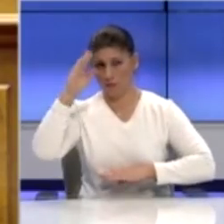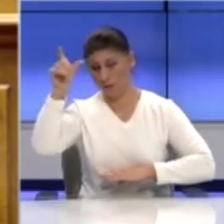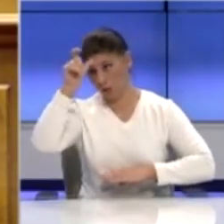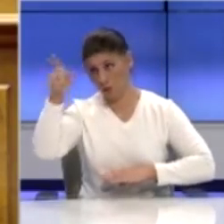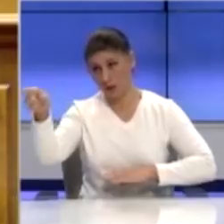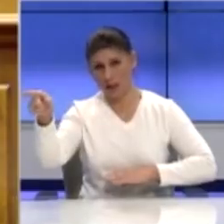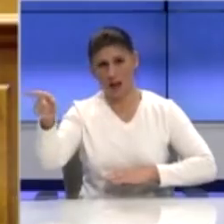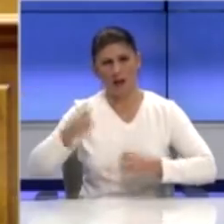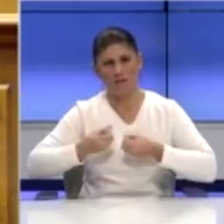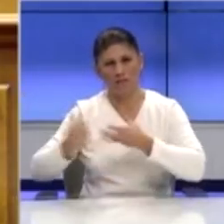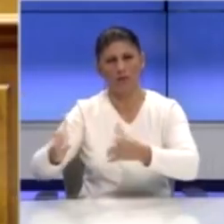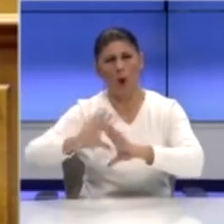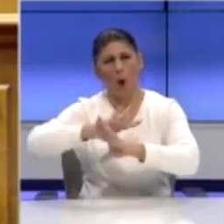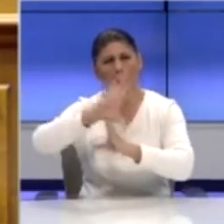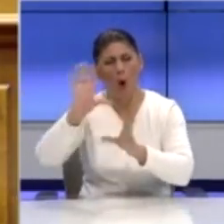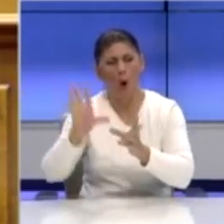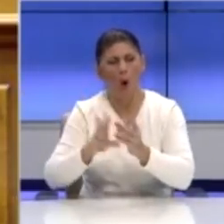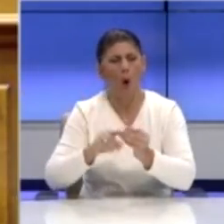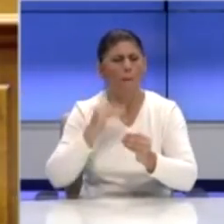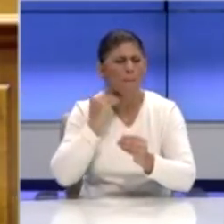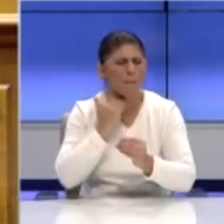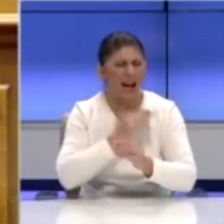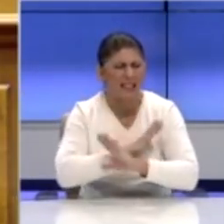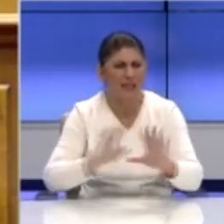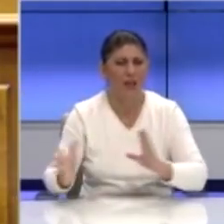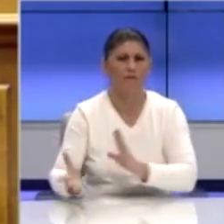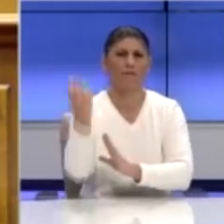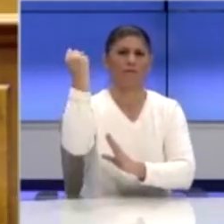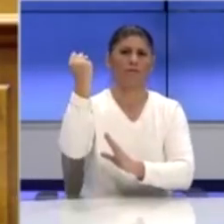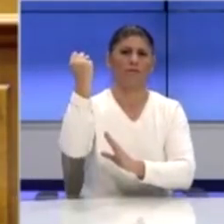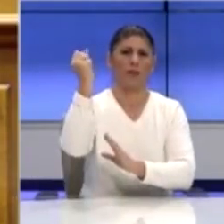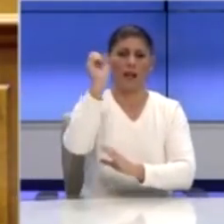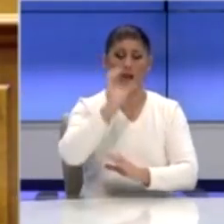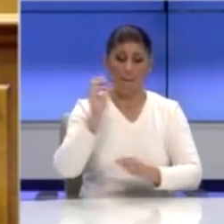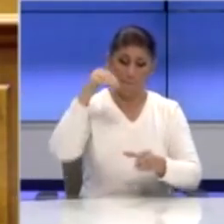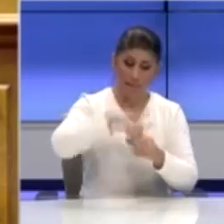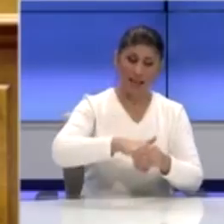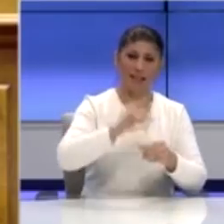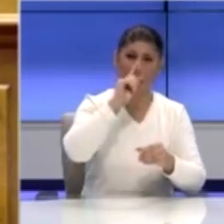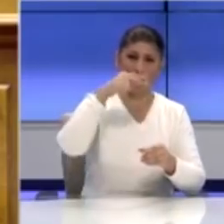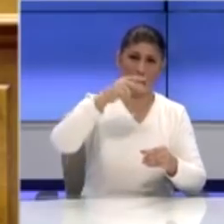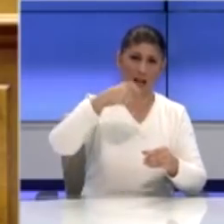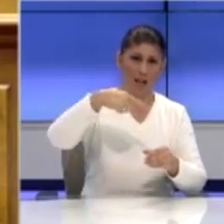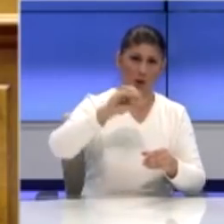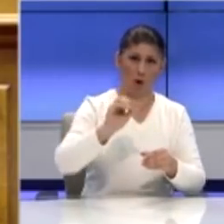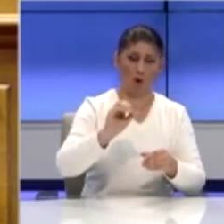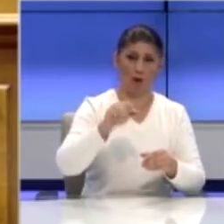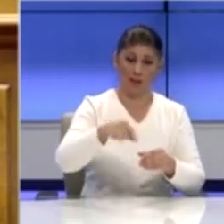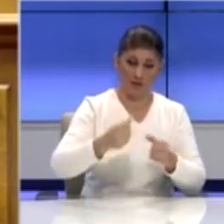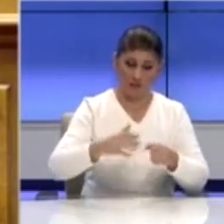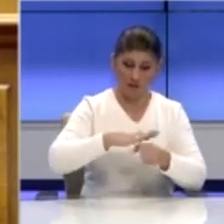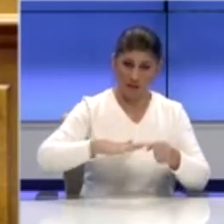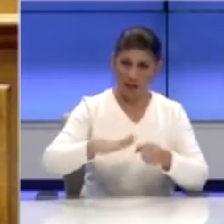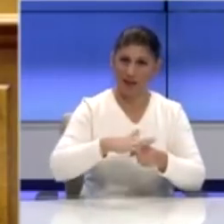δίνουν όλα προκειμένου πάση θυσία να την κρατήσουν στο Ευρωατλαντικό στρατόπεδο. Πάνω σε αυτή τη βάση